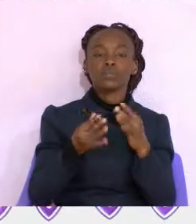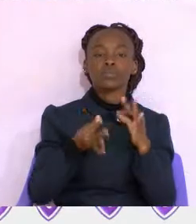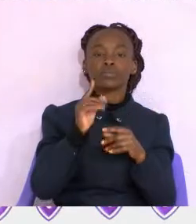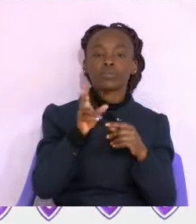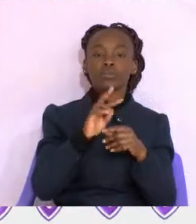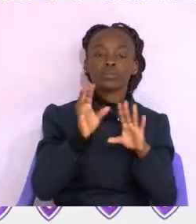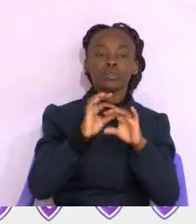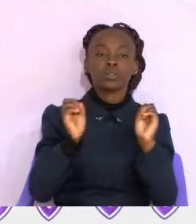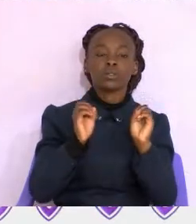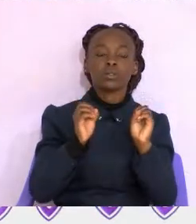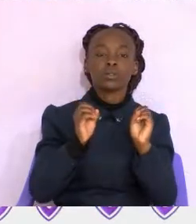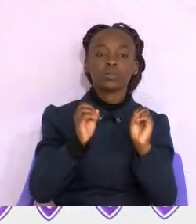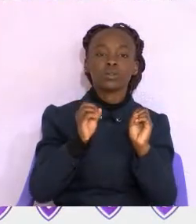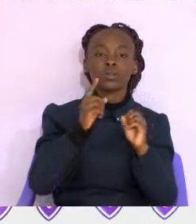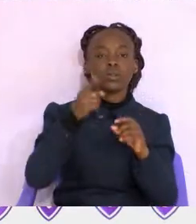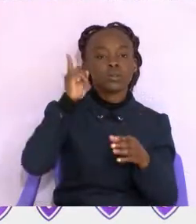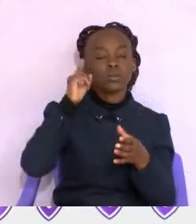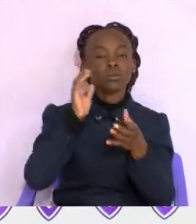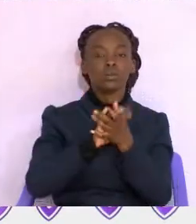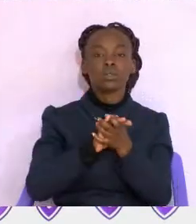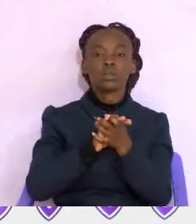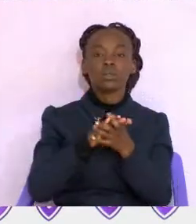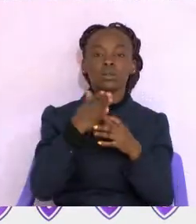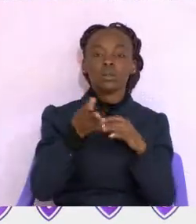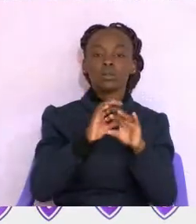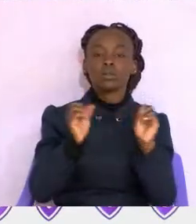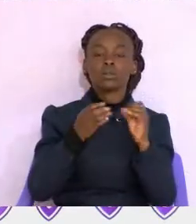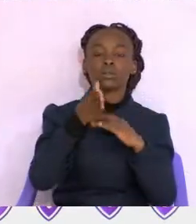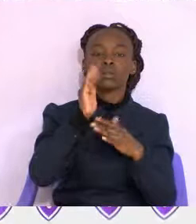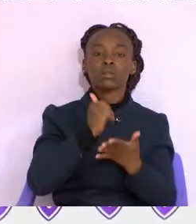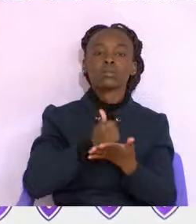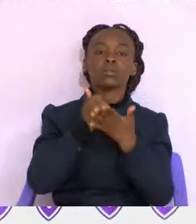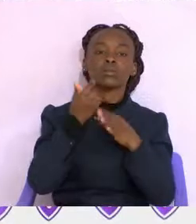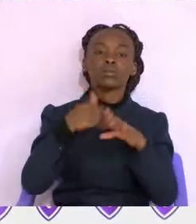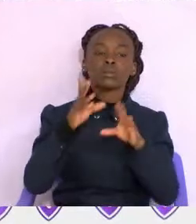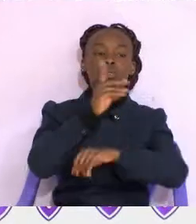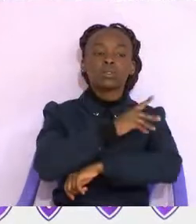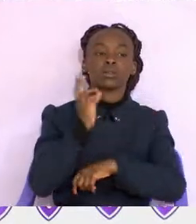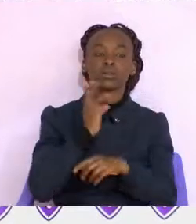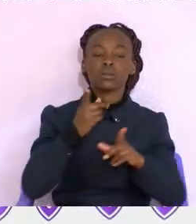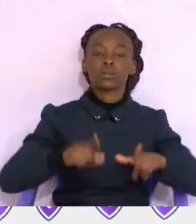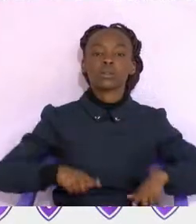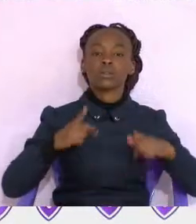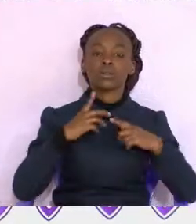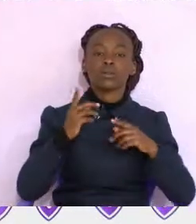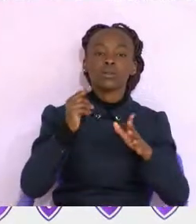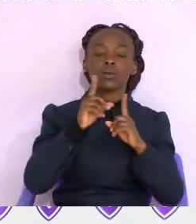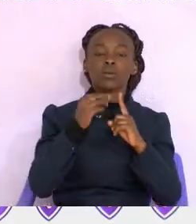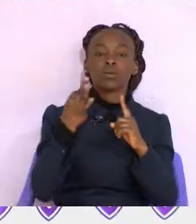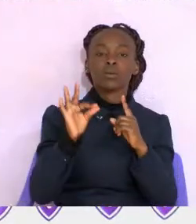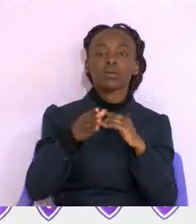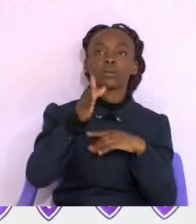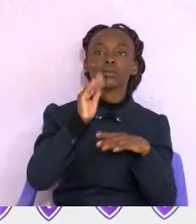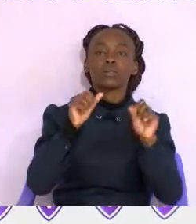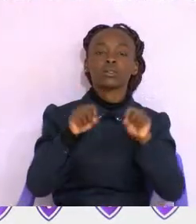Lakini ninaamini kabisa kwamba Mungu anaendelea kutusaidia kwa hayo masiku tunayoishi, tukaweze kuangalia kwamba neno la Mungu litatimia.